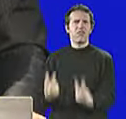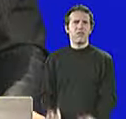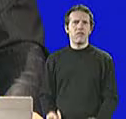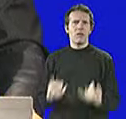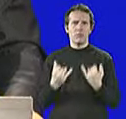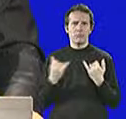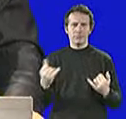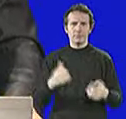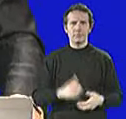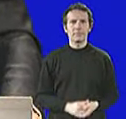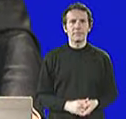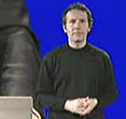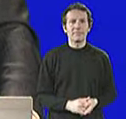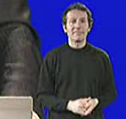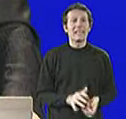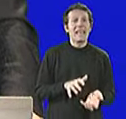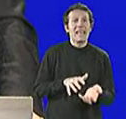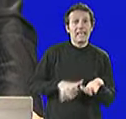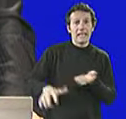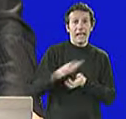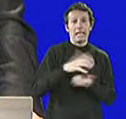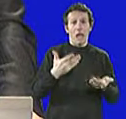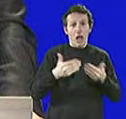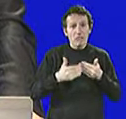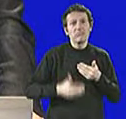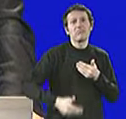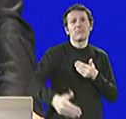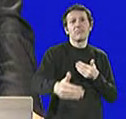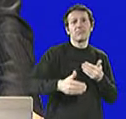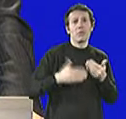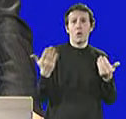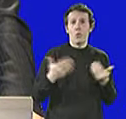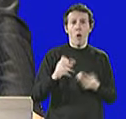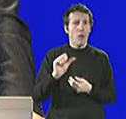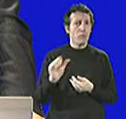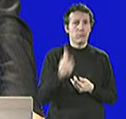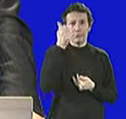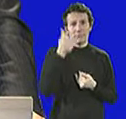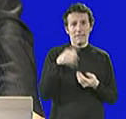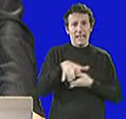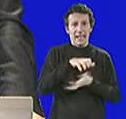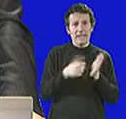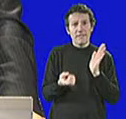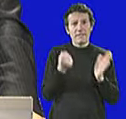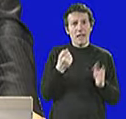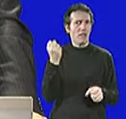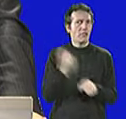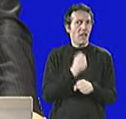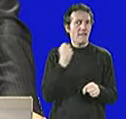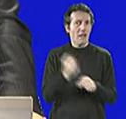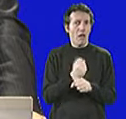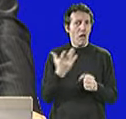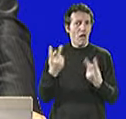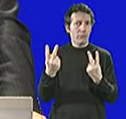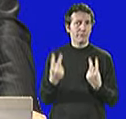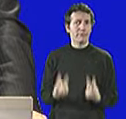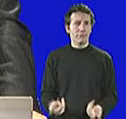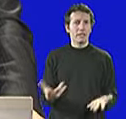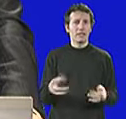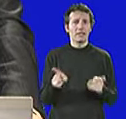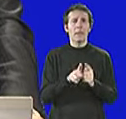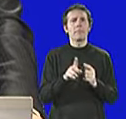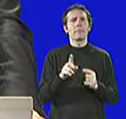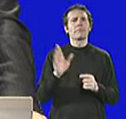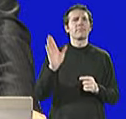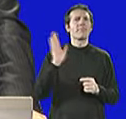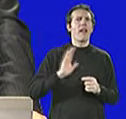La crise sans précédent que nous vivons, c'est d'abord une crise du travail. C'est une crise de la